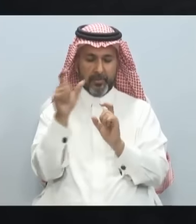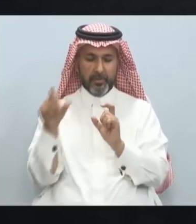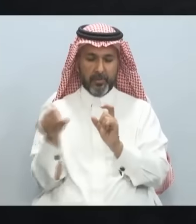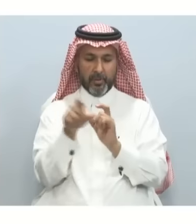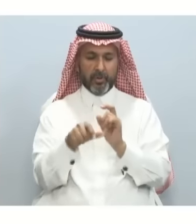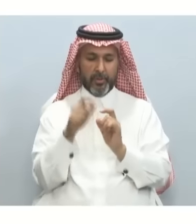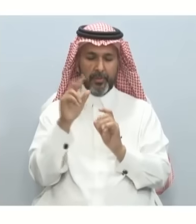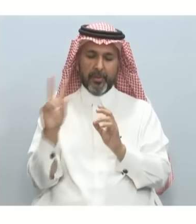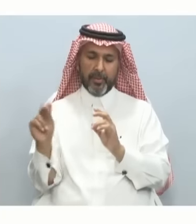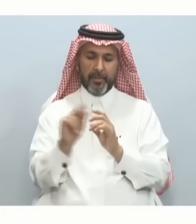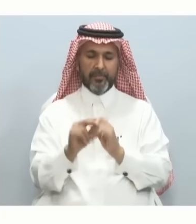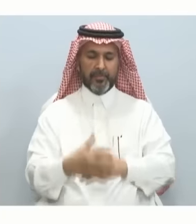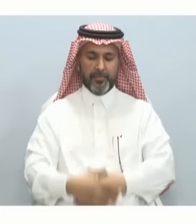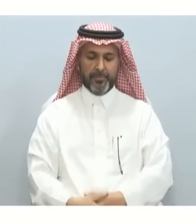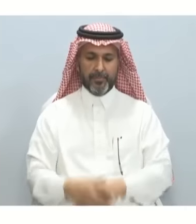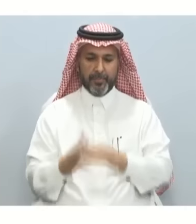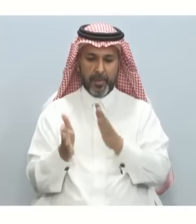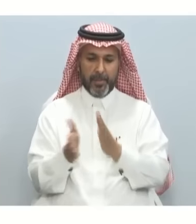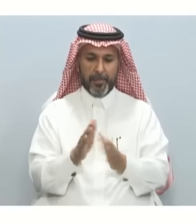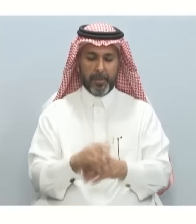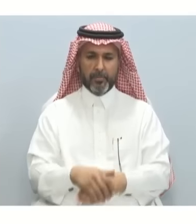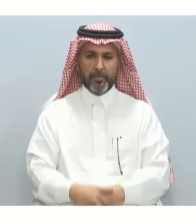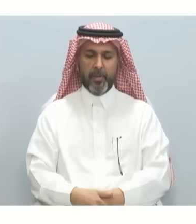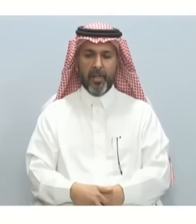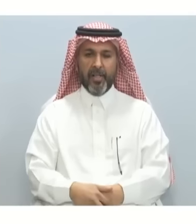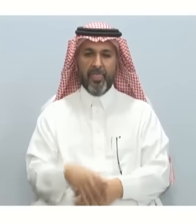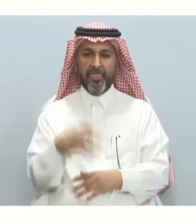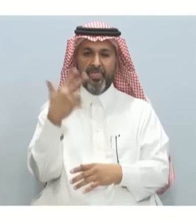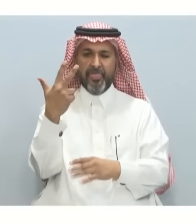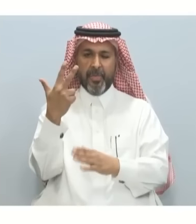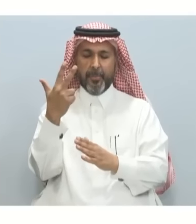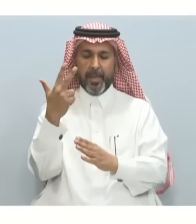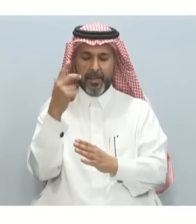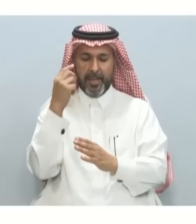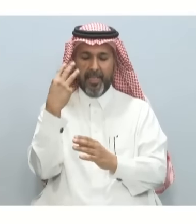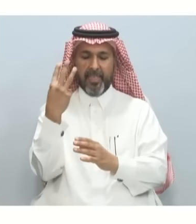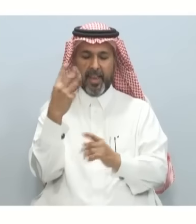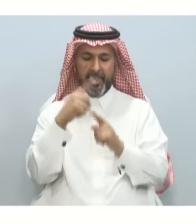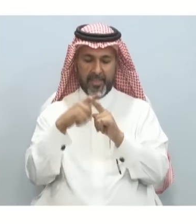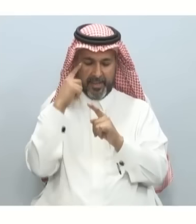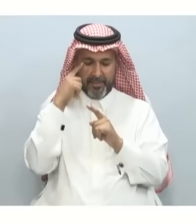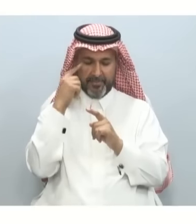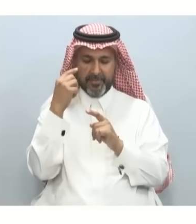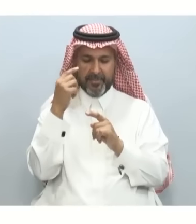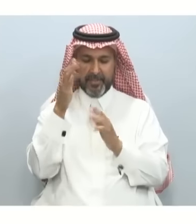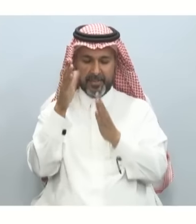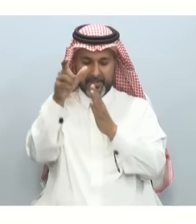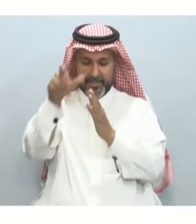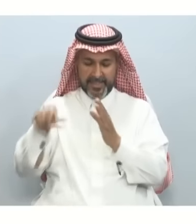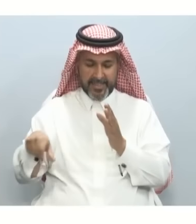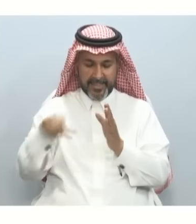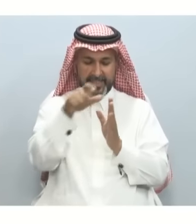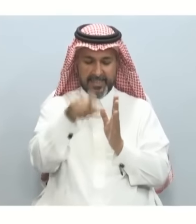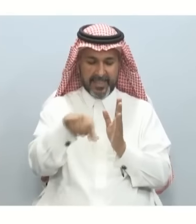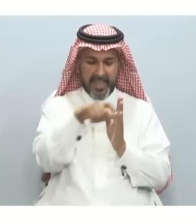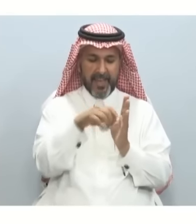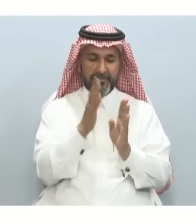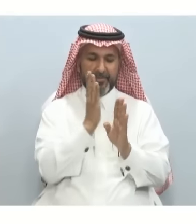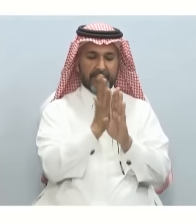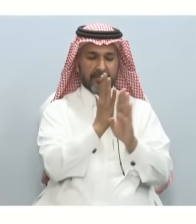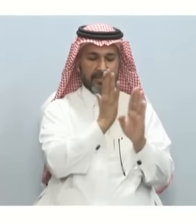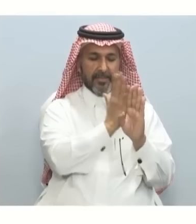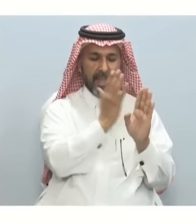ابنائي ننتقل الى الطريقه التاليه ثلاثه ضرب ثمانيه اذا لدي تساوي 24 لدينا